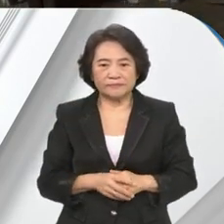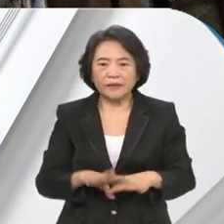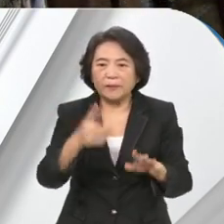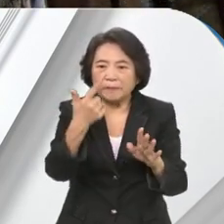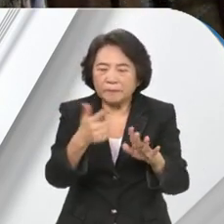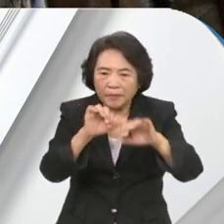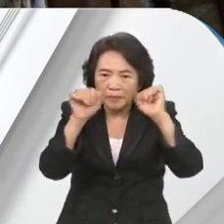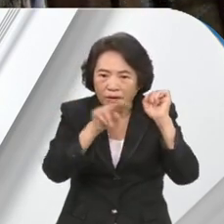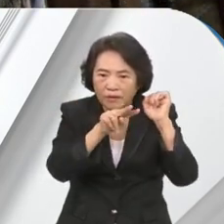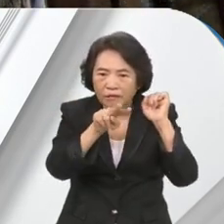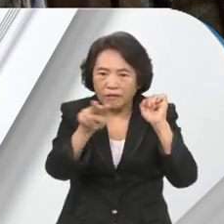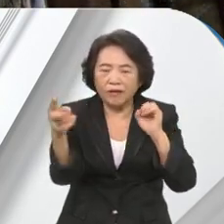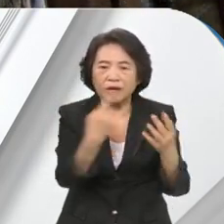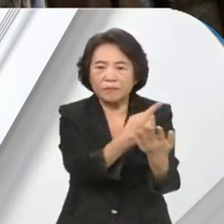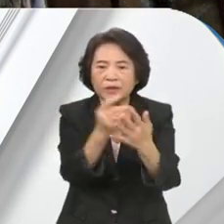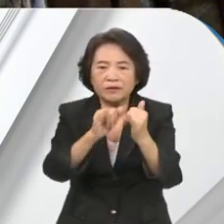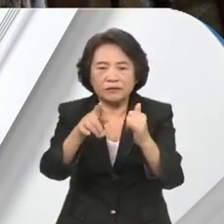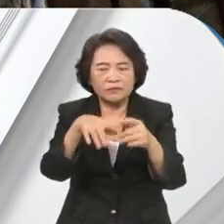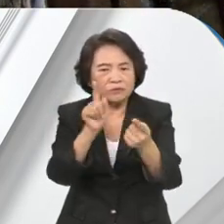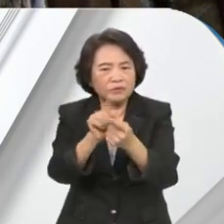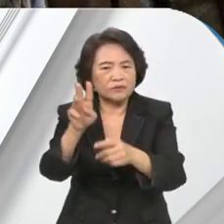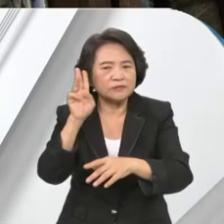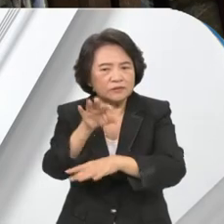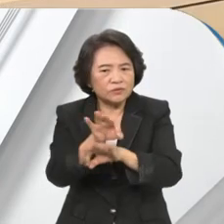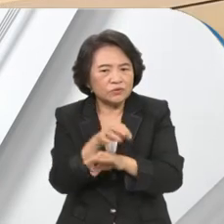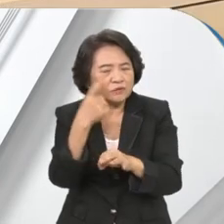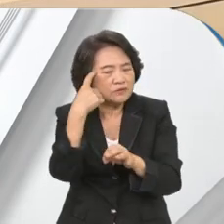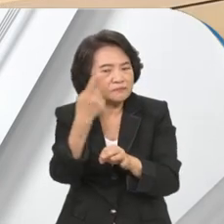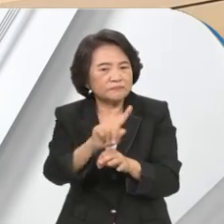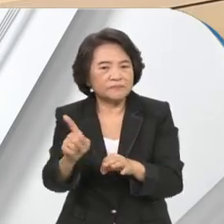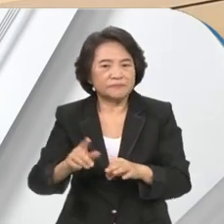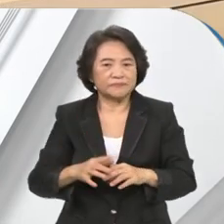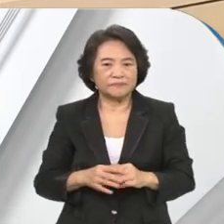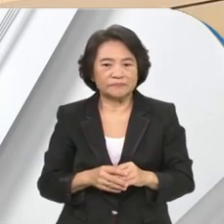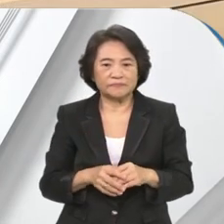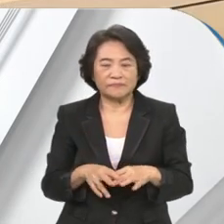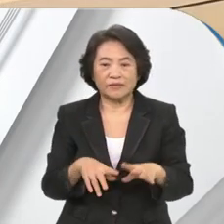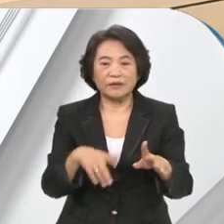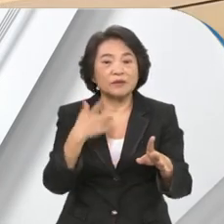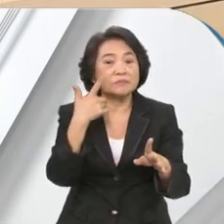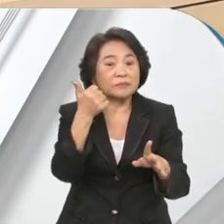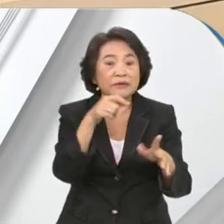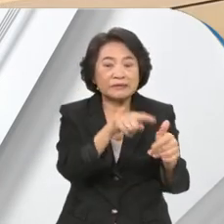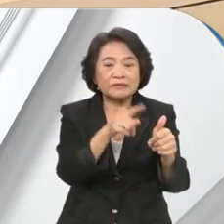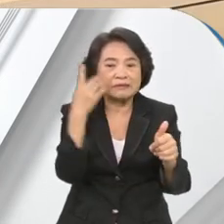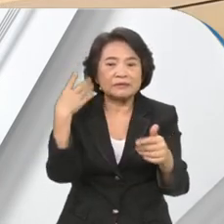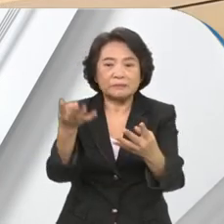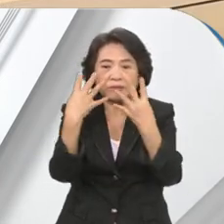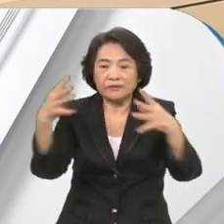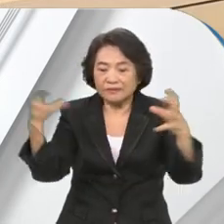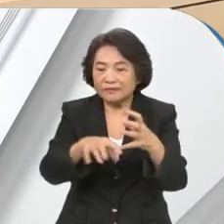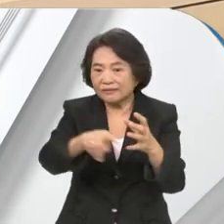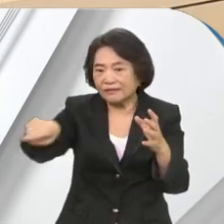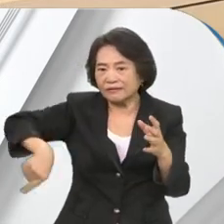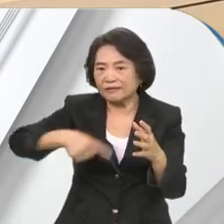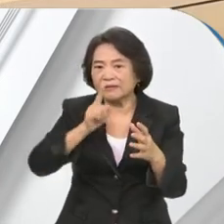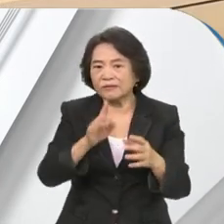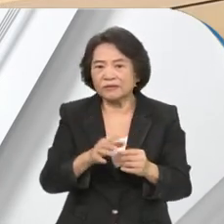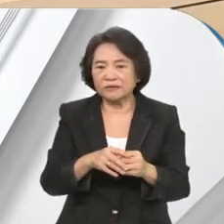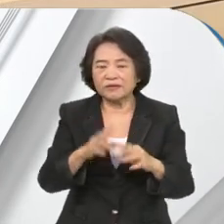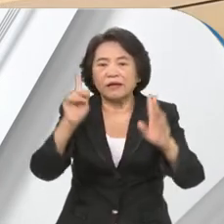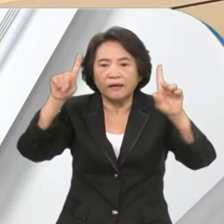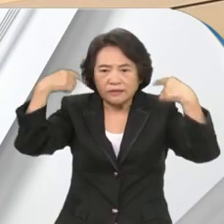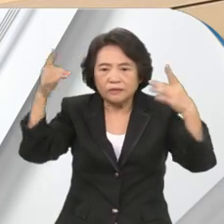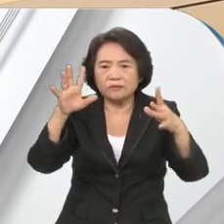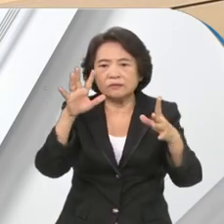慢的让看到大众哲学了的。 他狱中的那些狱友们有说，因为就